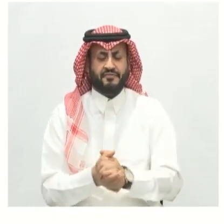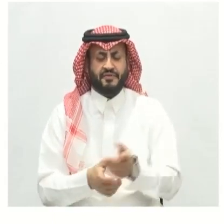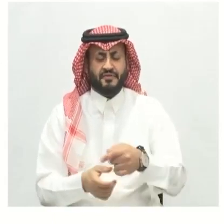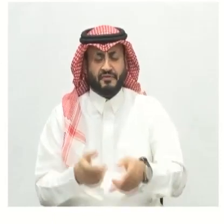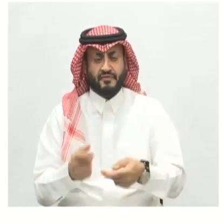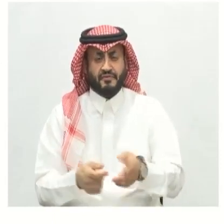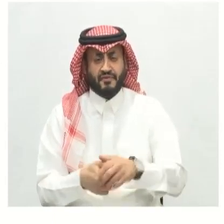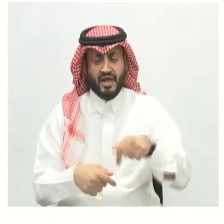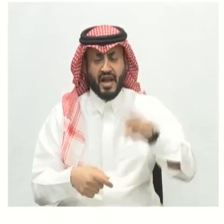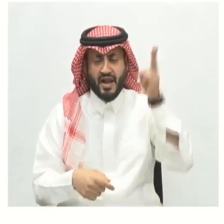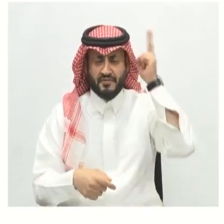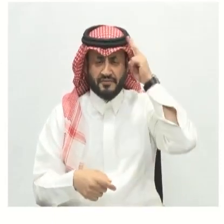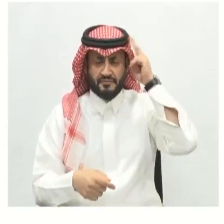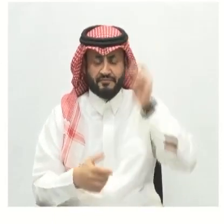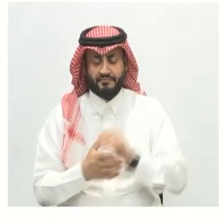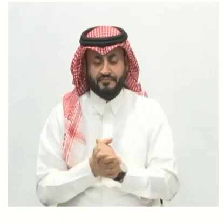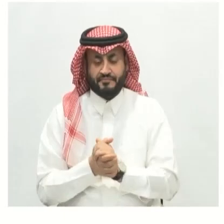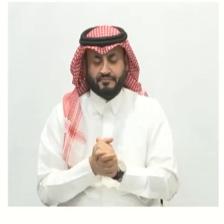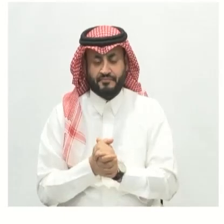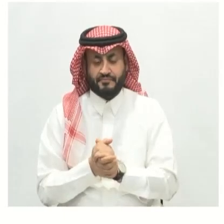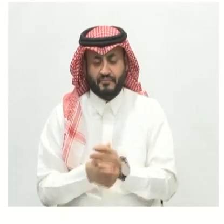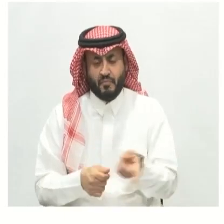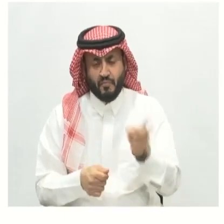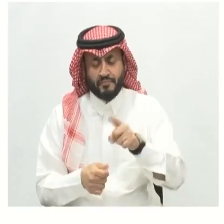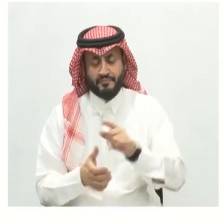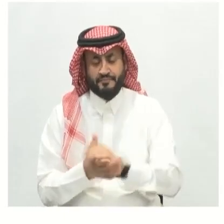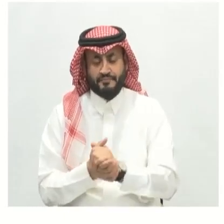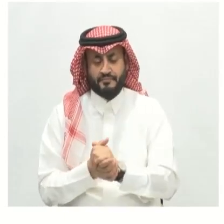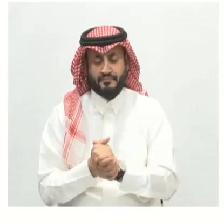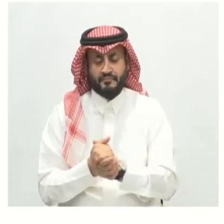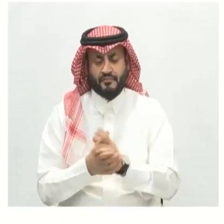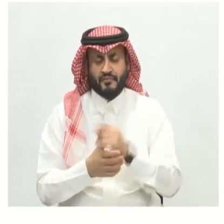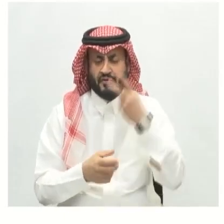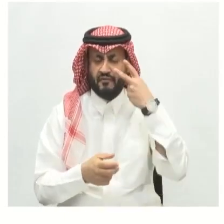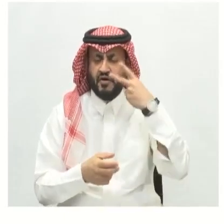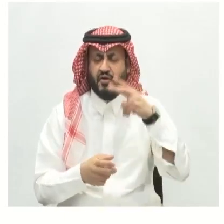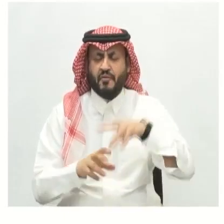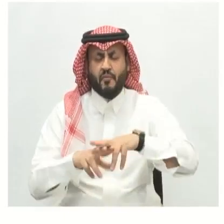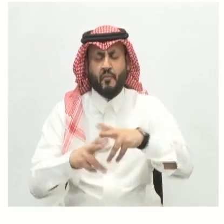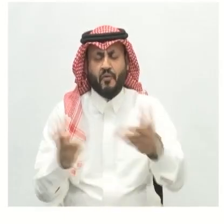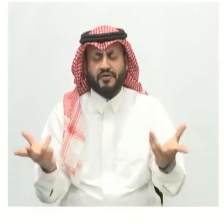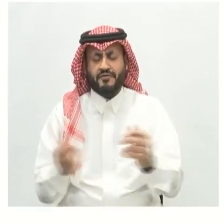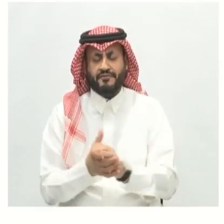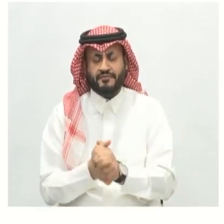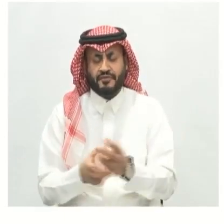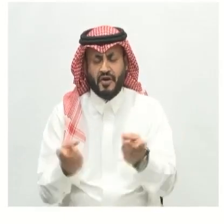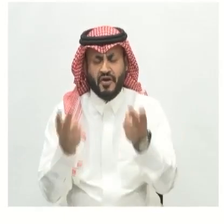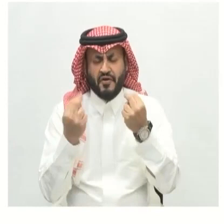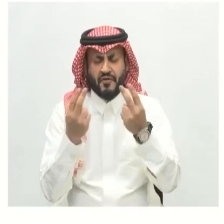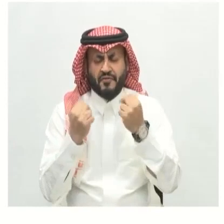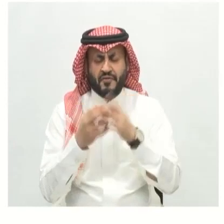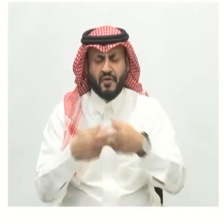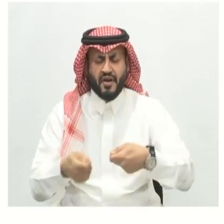حدثت في المملكه العربيه السعوديه بالاضافه الى التطلعات الواسعه لجذب